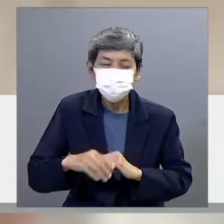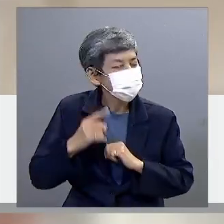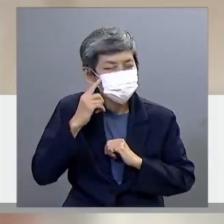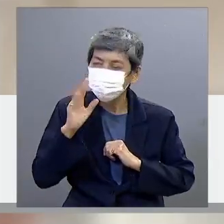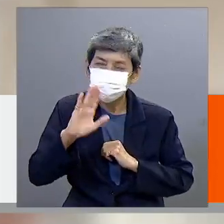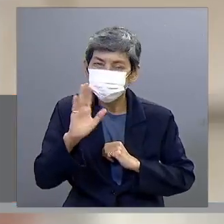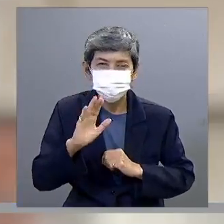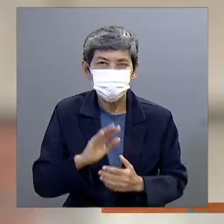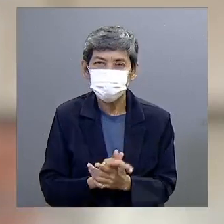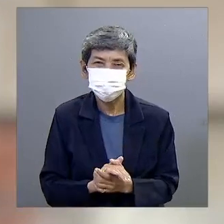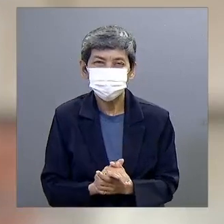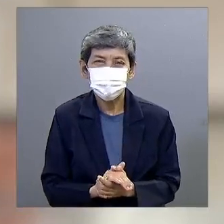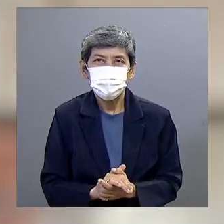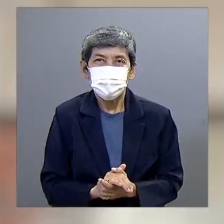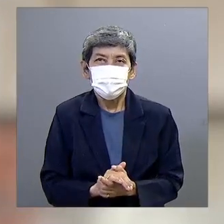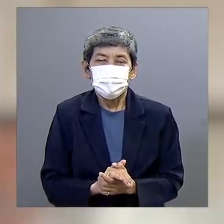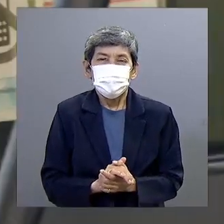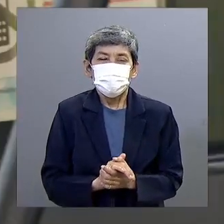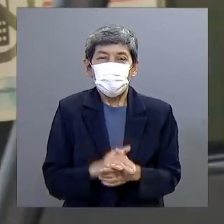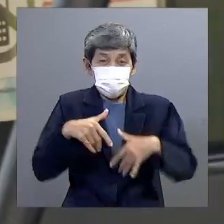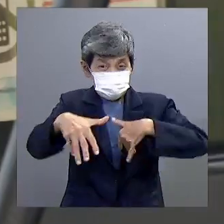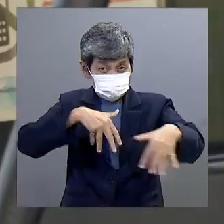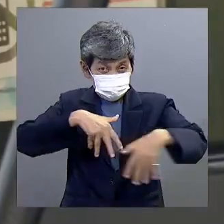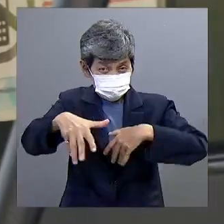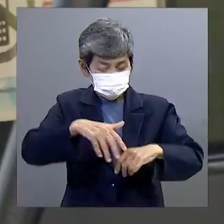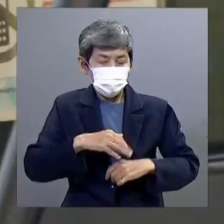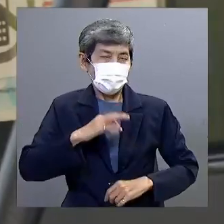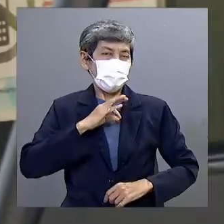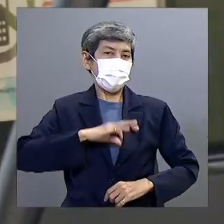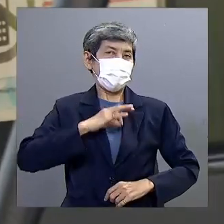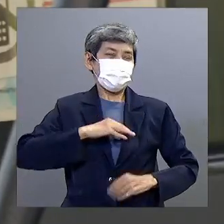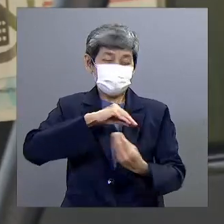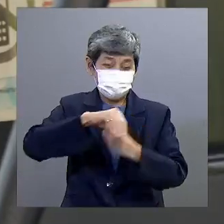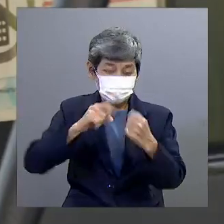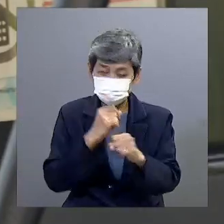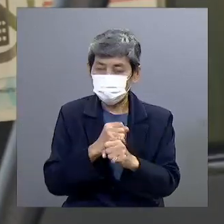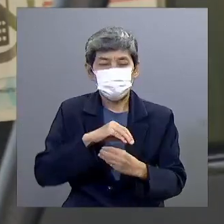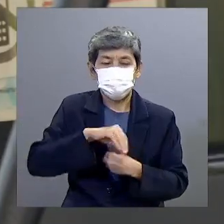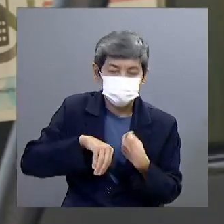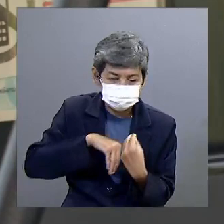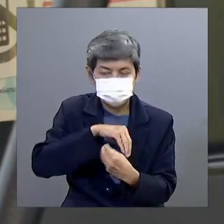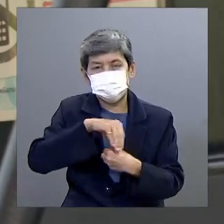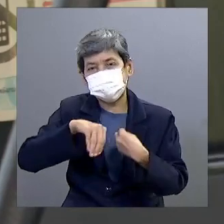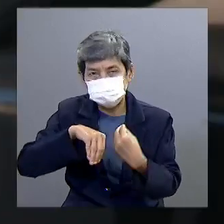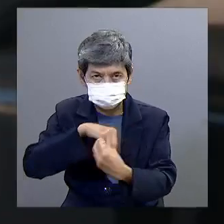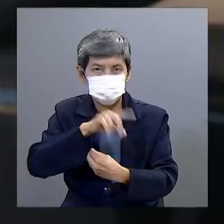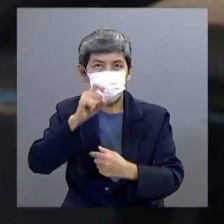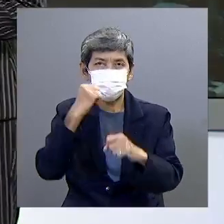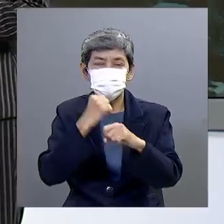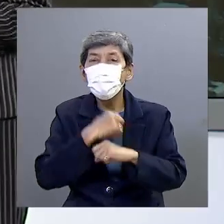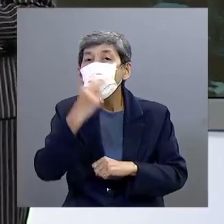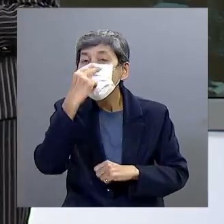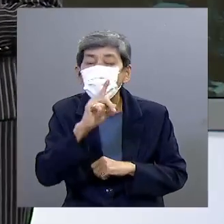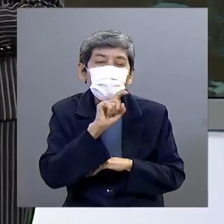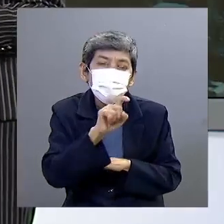อาจดูเร็วเกินไปค่ะขณะที่คนจำนวนมากนะคะยังรู้สึกว่าเศรษฐกิจอยู่ในภาวะที่ยากลำบากเรามาดูผลสำรวจกันนะคะ